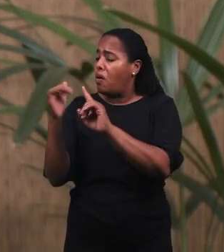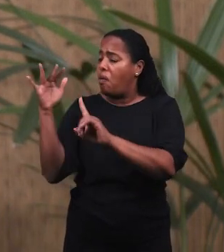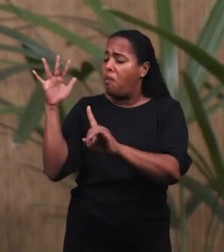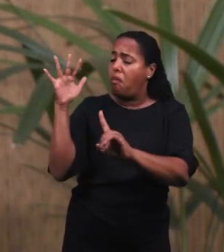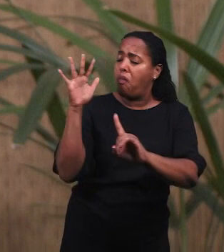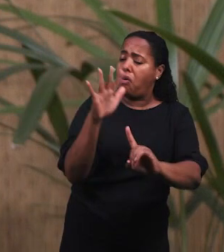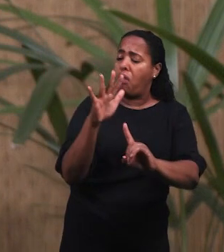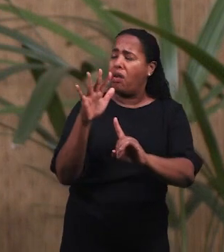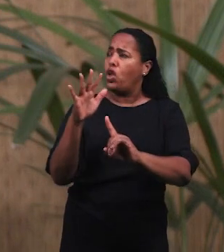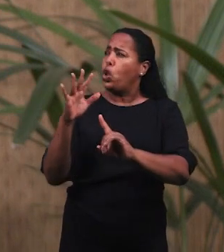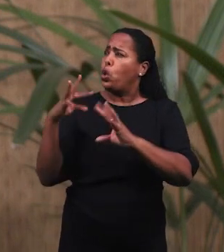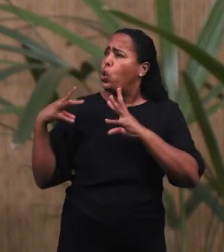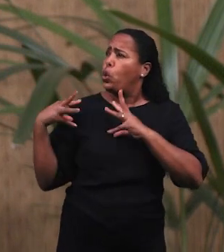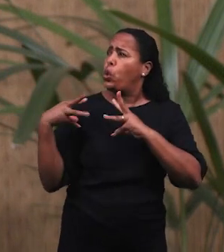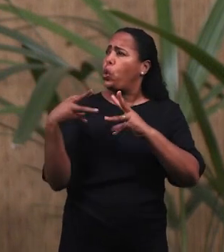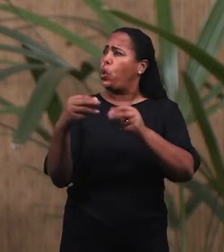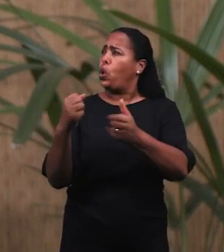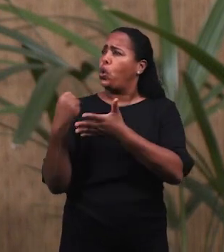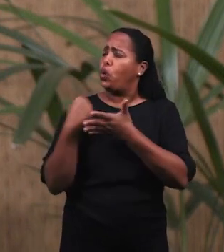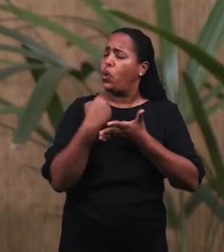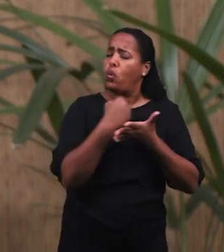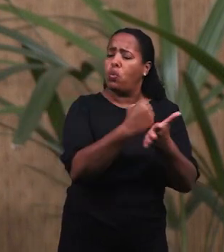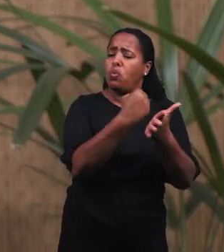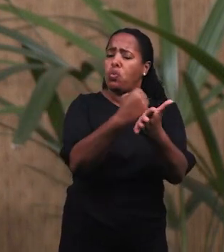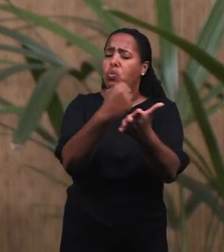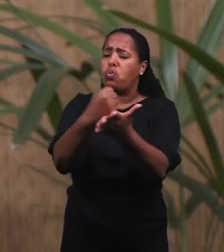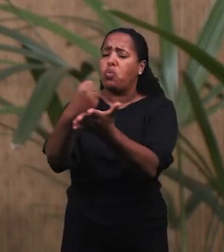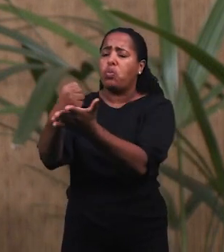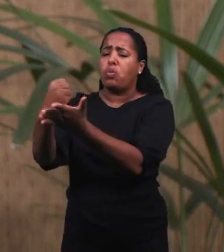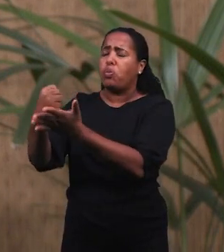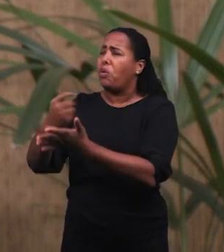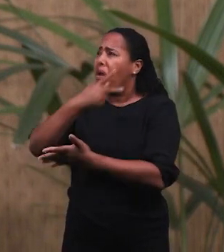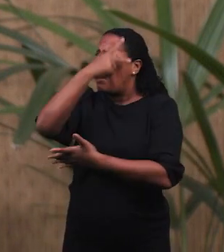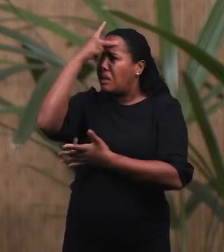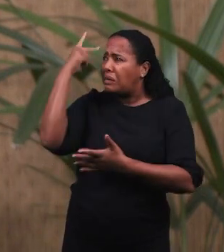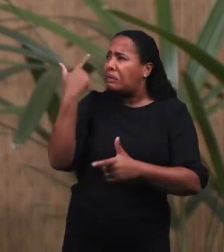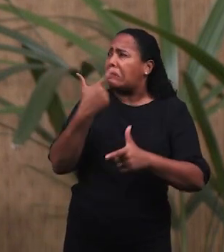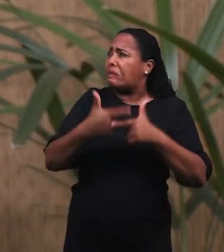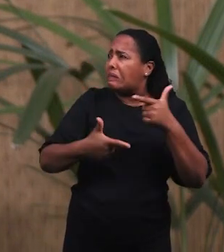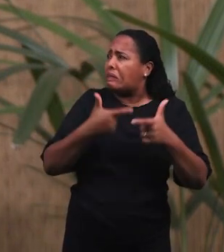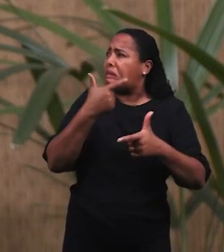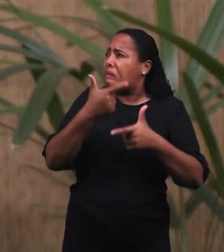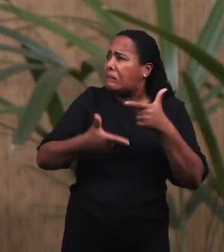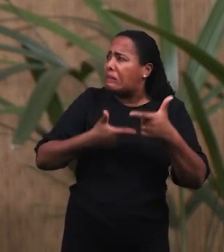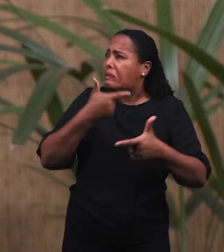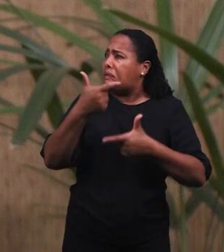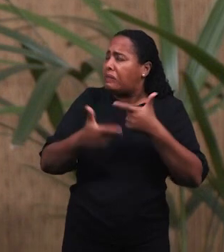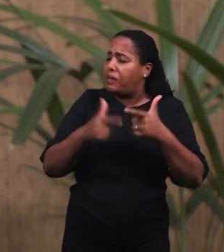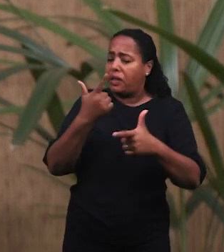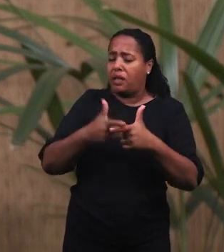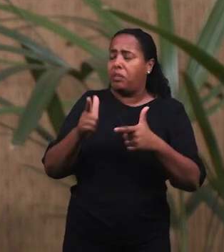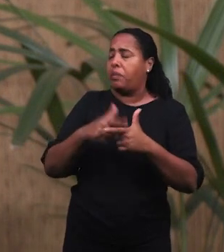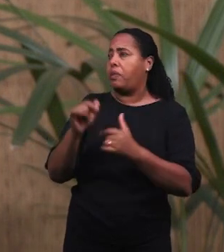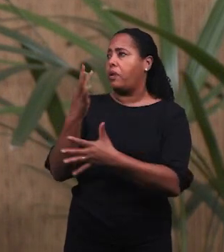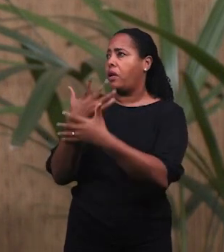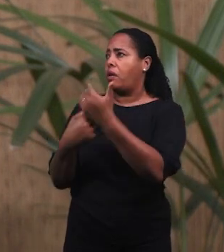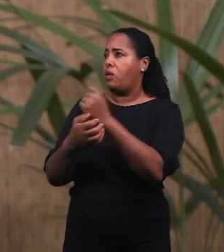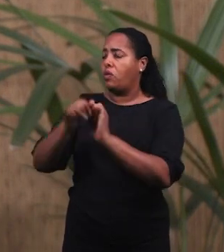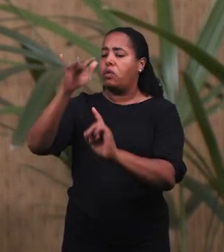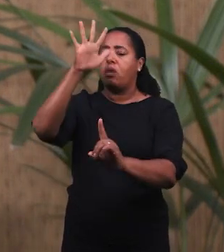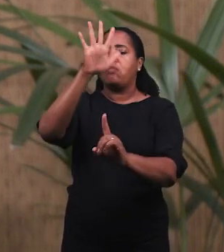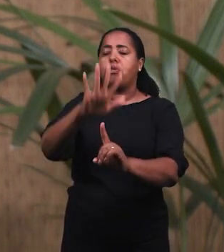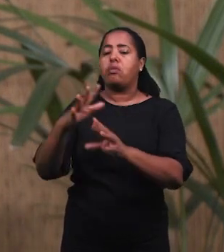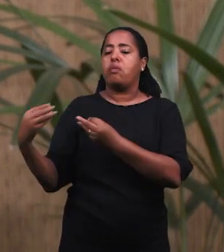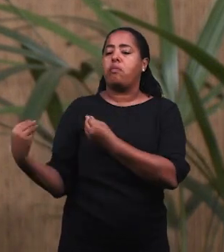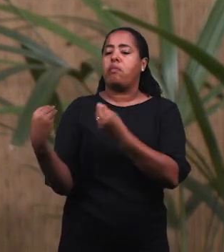рука Господня усмотрела все необходимые ресурсы для всех тех, кто проходит трудности и